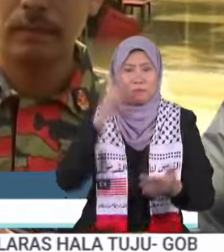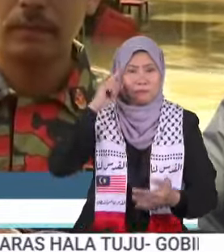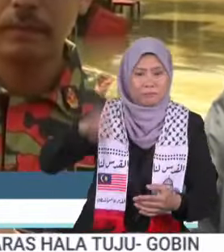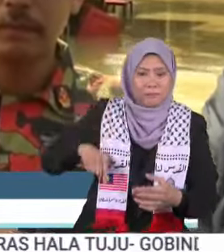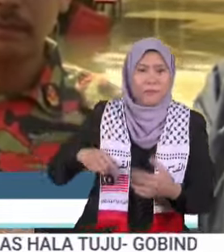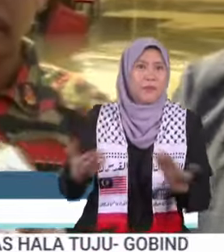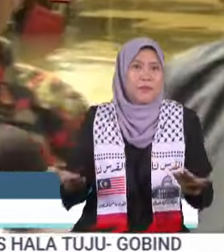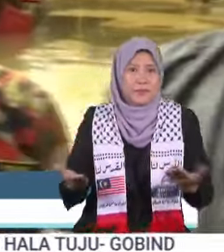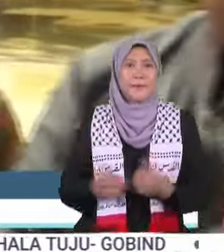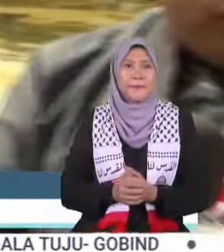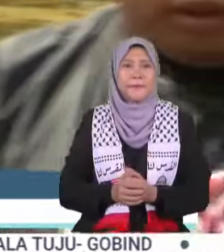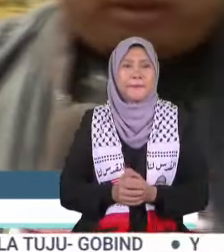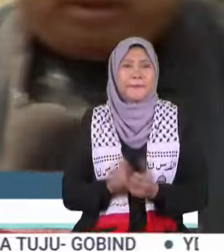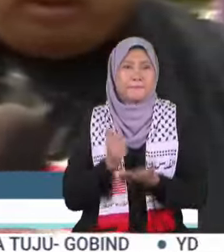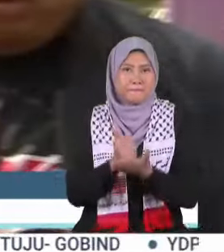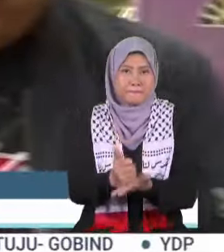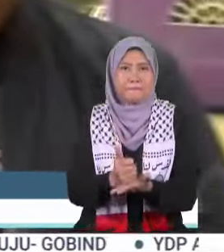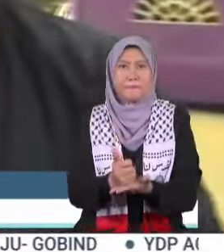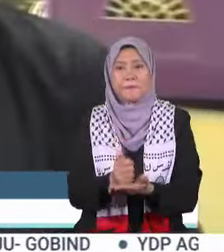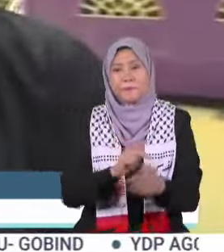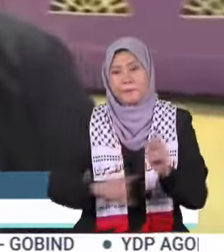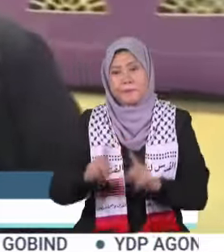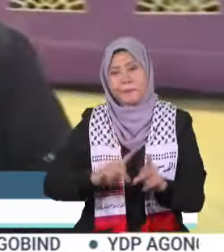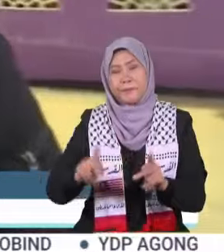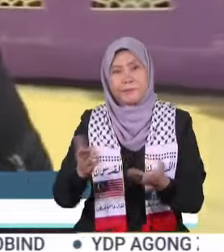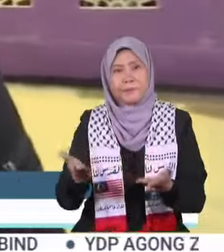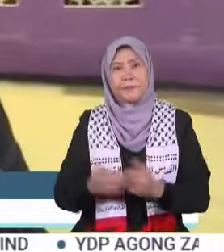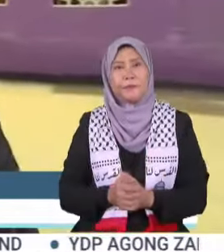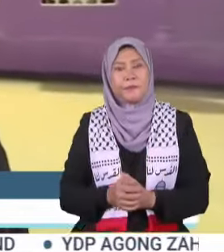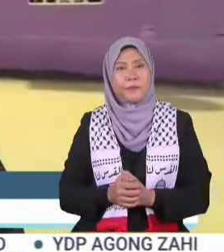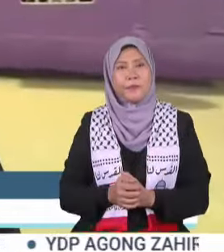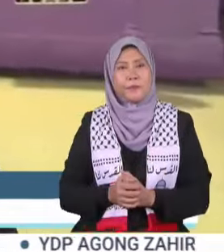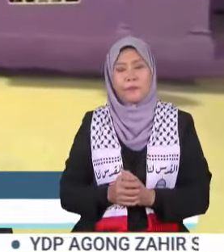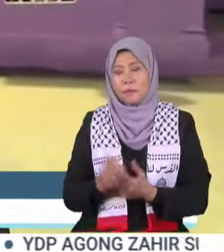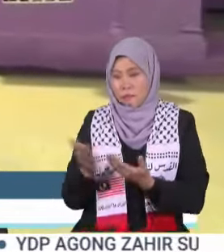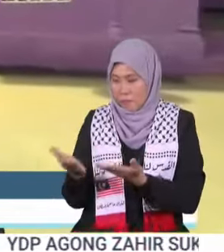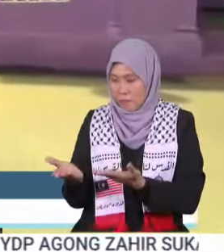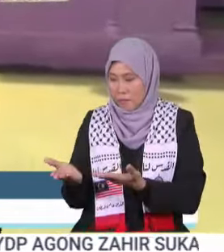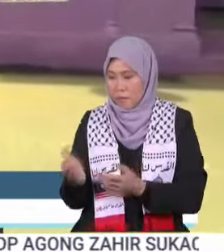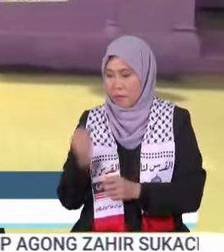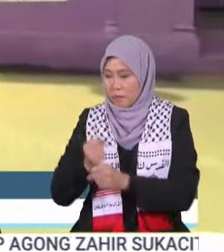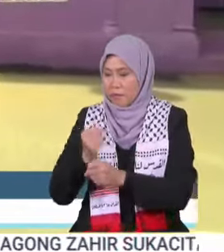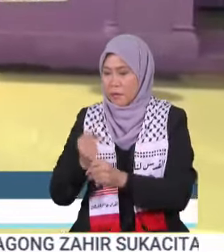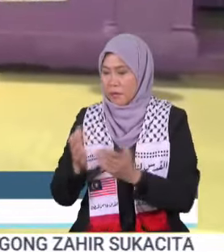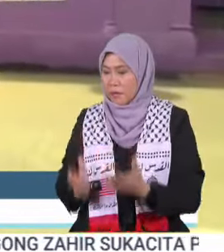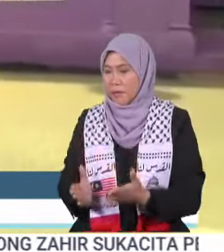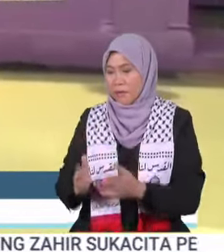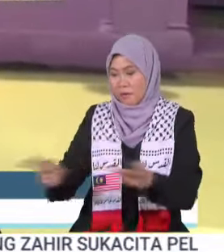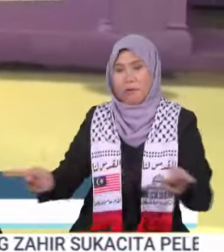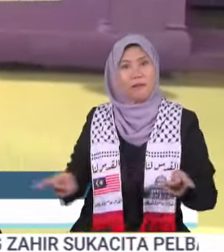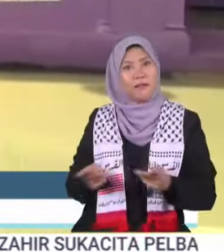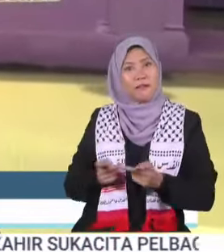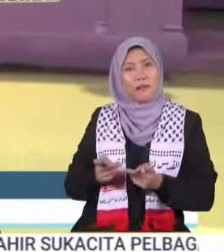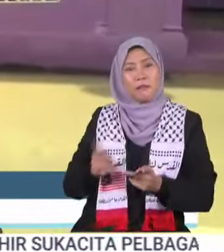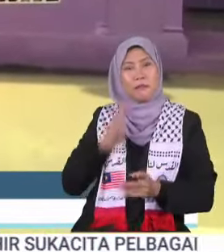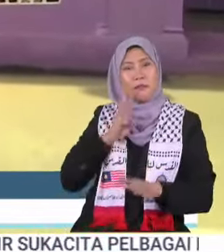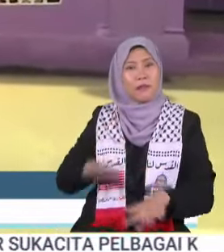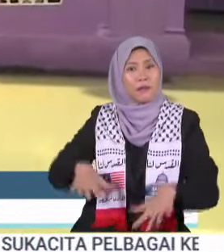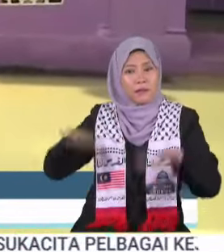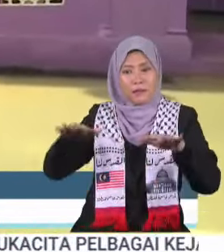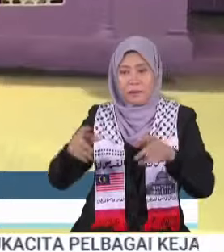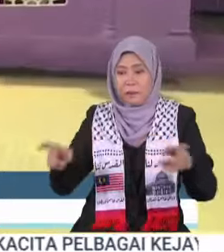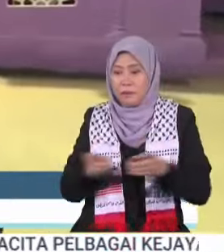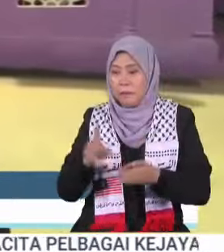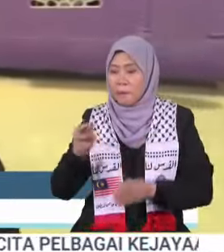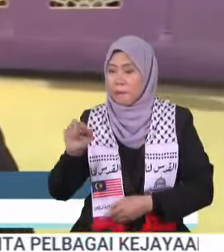kita okey Tuan mungkin dari segi persiapan serta orang kata kawasan-kawasan hotspot banjir di daerah